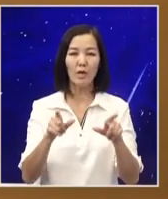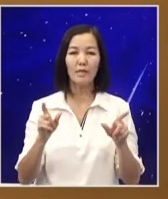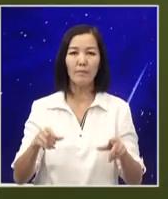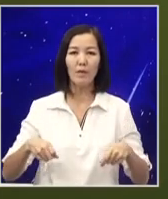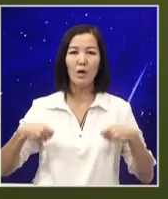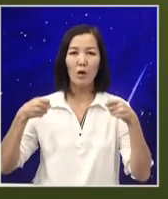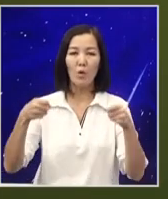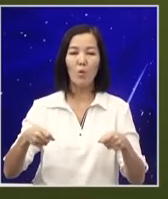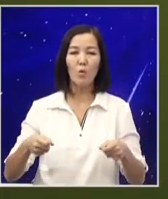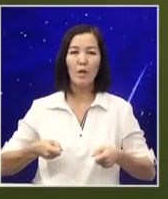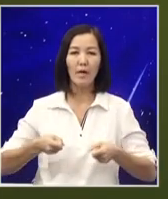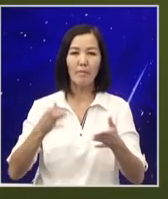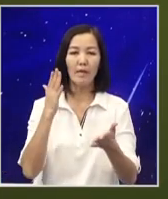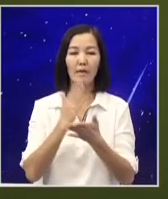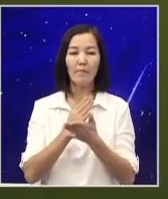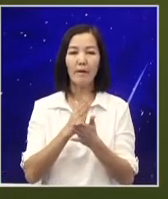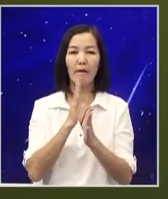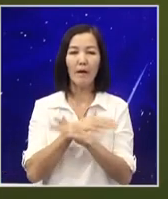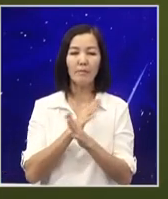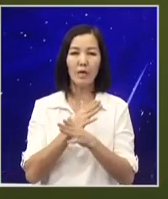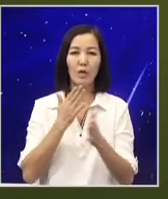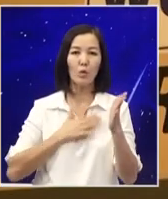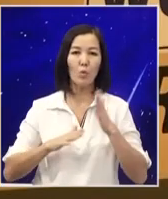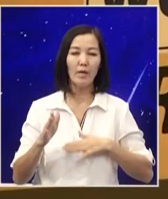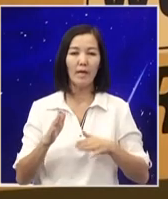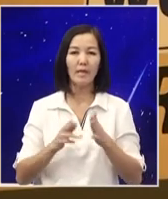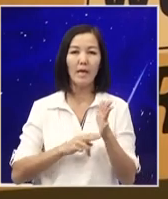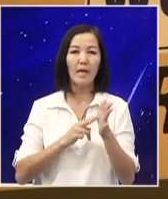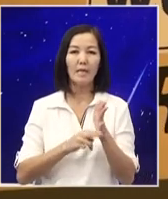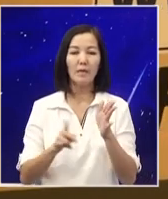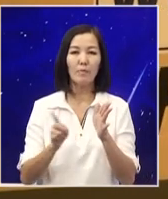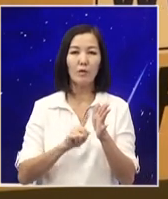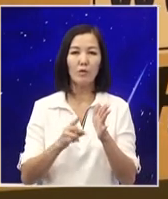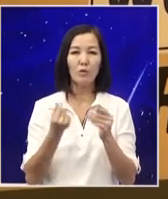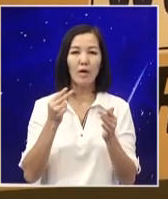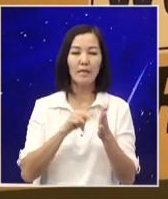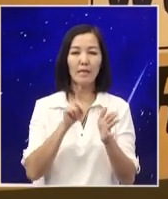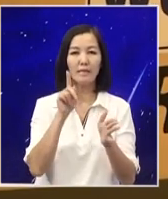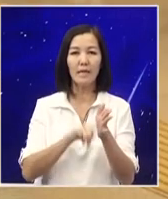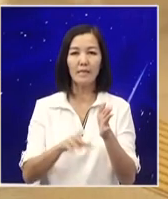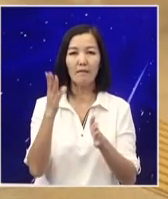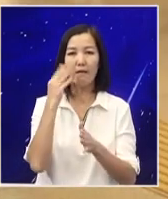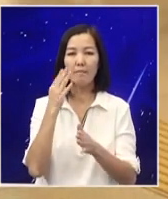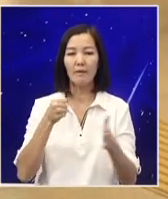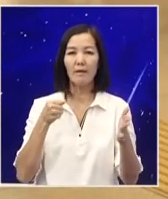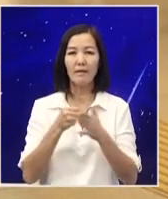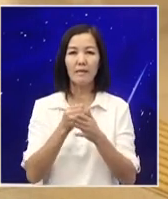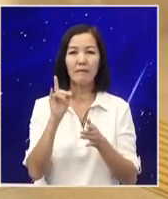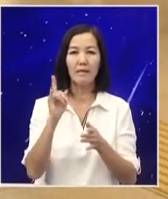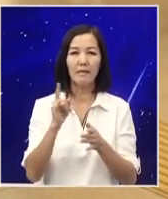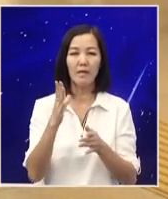арбалар қарастырылған. Қапшағайлықтар қуана қабылдапты. Темір жол қатынасы арзан. Алматыға дейін көлігі жоқтар